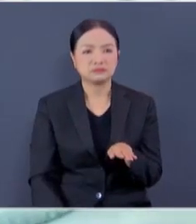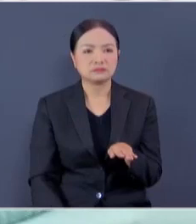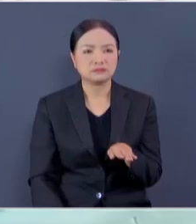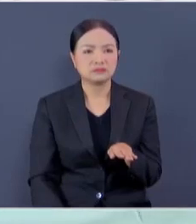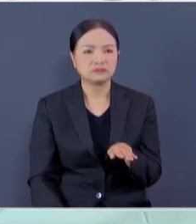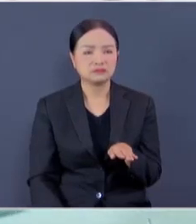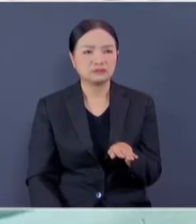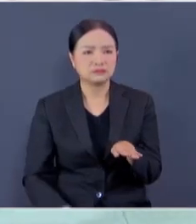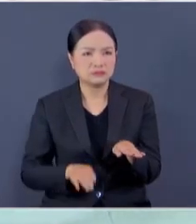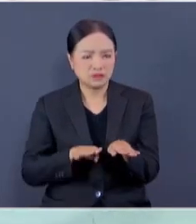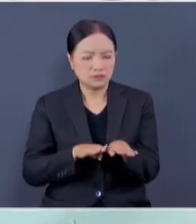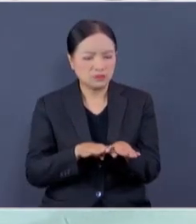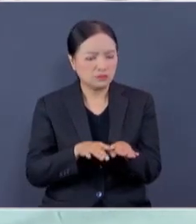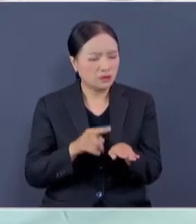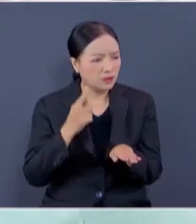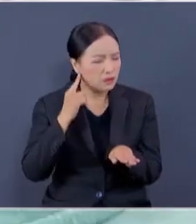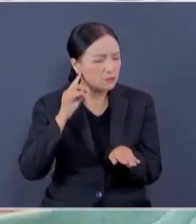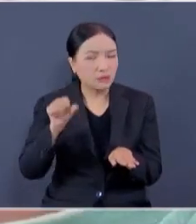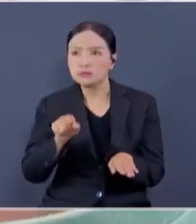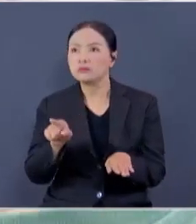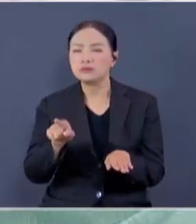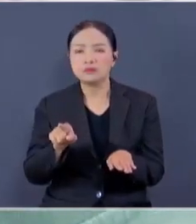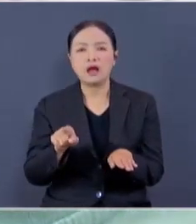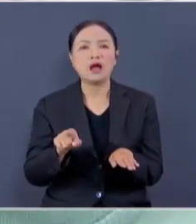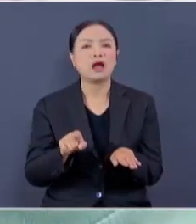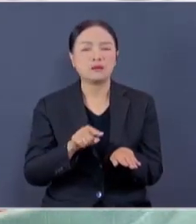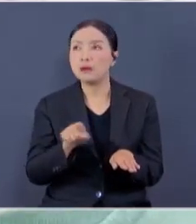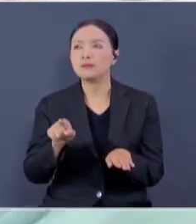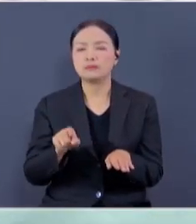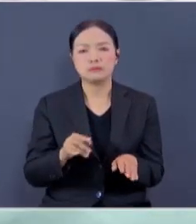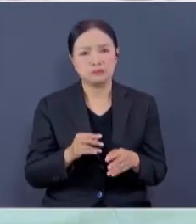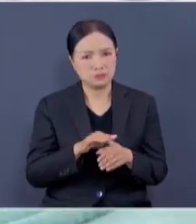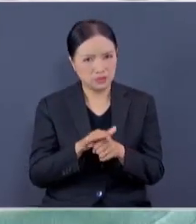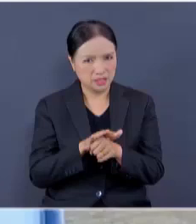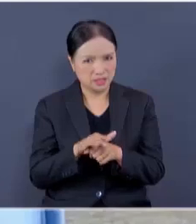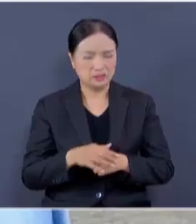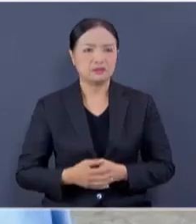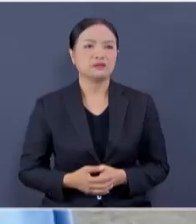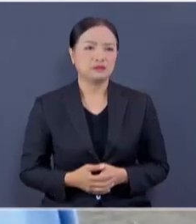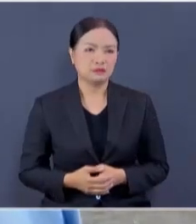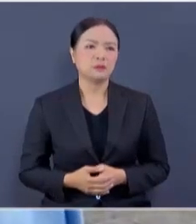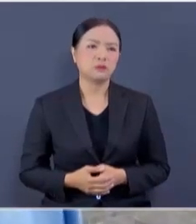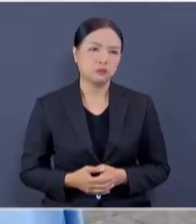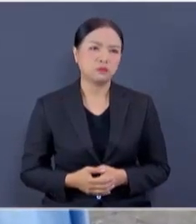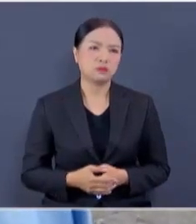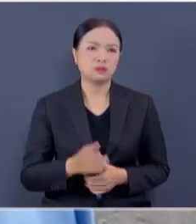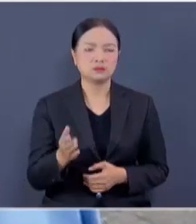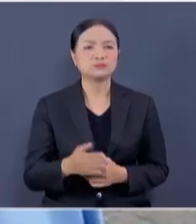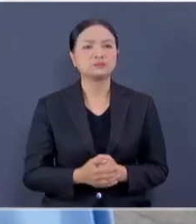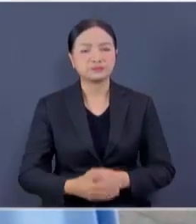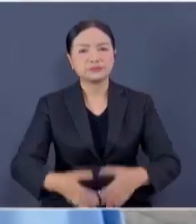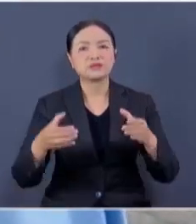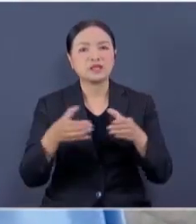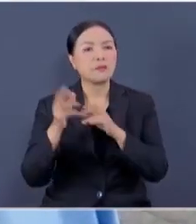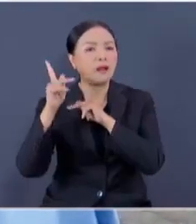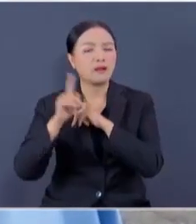รู้เริ่มรู้แล้วว่ามันเหมือนมีเหตุการณ์ไม่ปกติน ี่ครับกทม.ก็ต้องมาตัดต้นมงต้นไม้ทีมข่าวเ